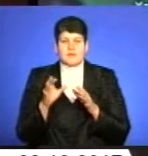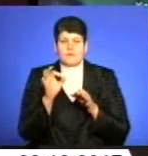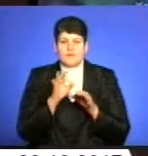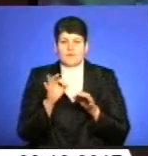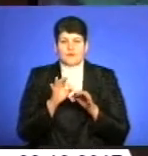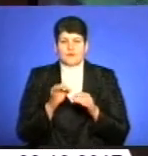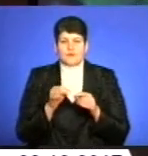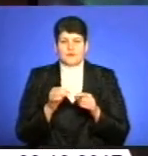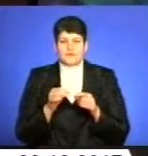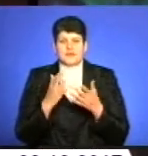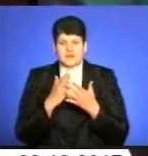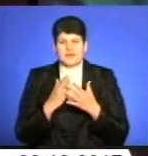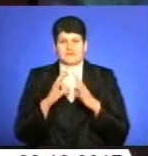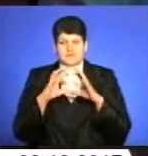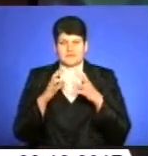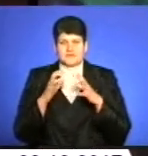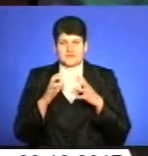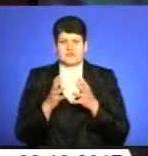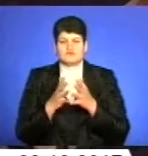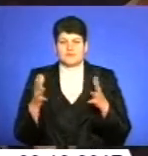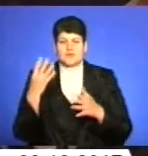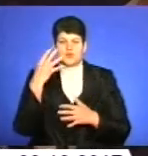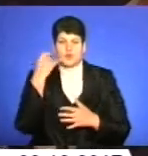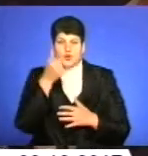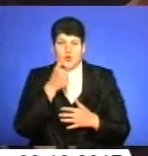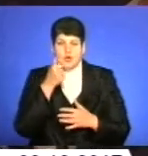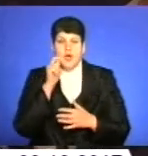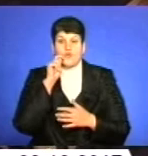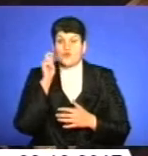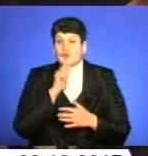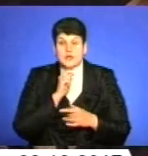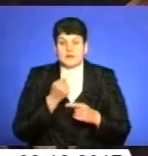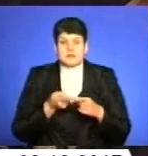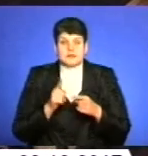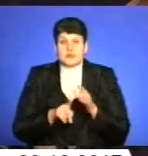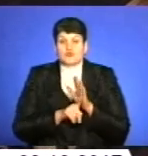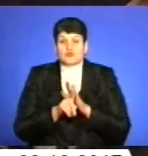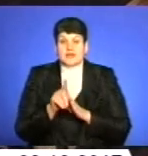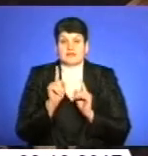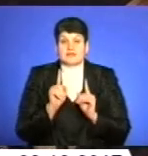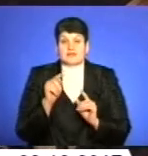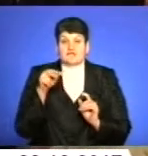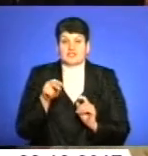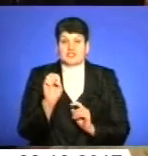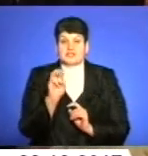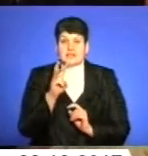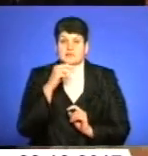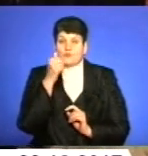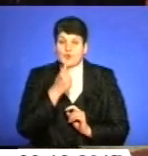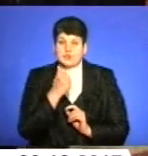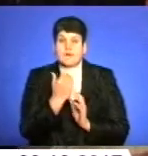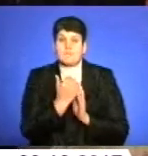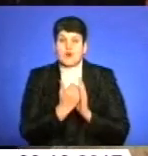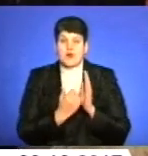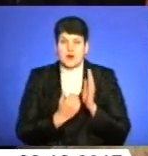персонажів фільму, існує у світовій практиці понад 40 років. Проте в Україні такі проекти запустили лише у 2013 році. Програмний